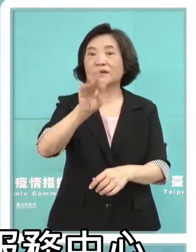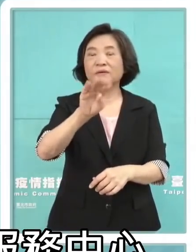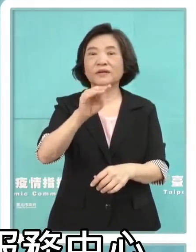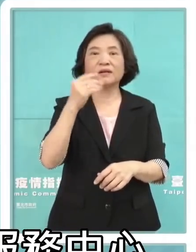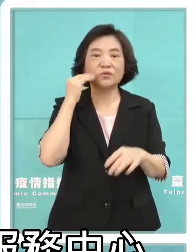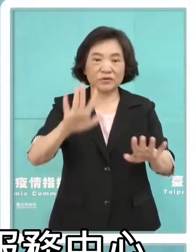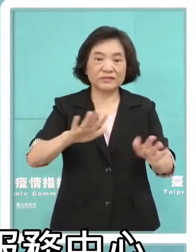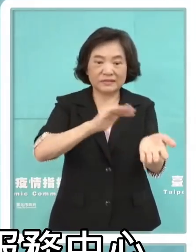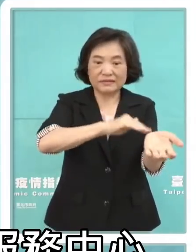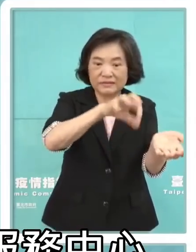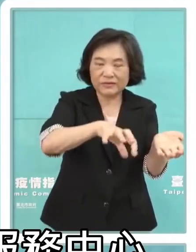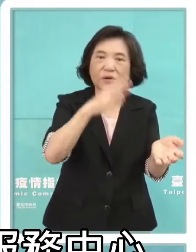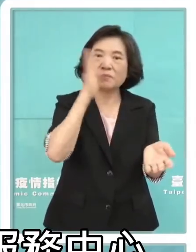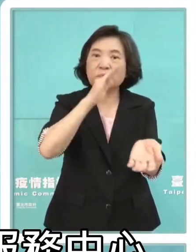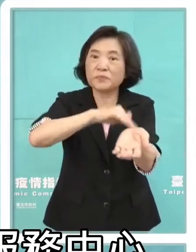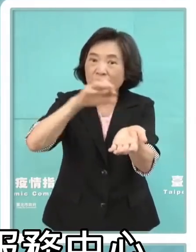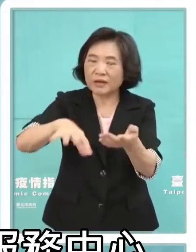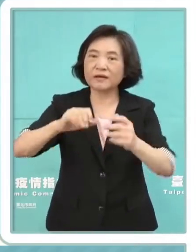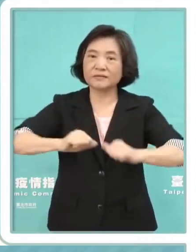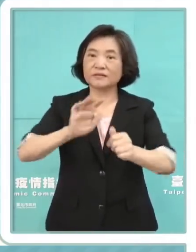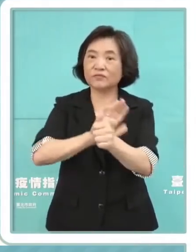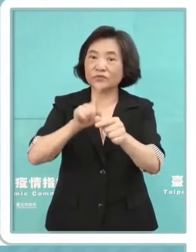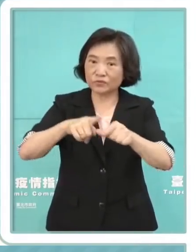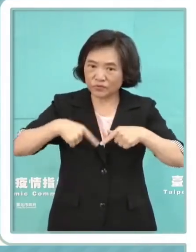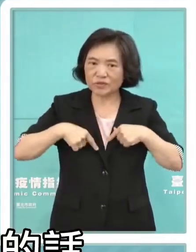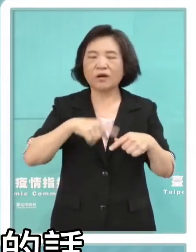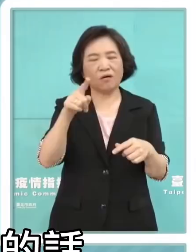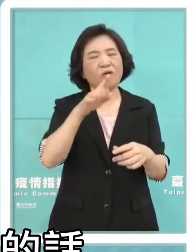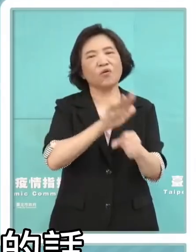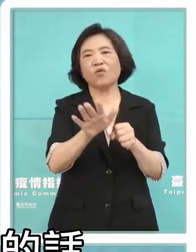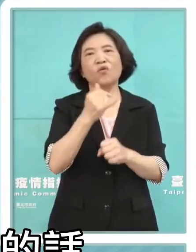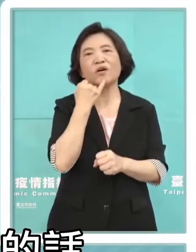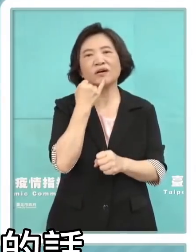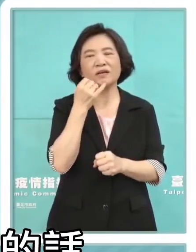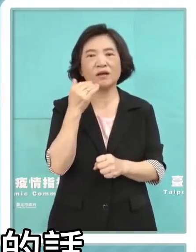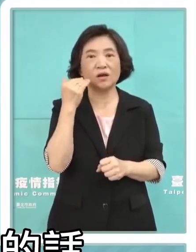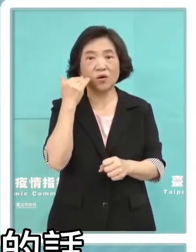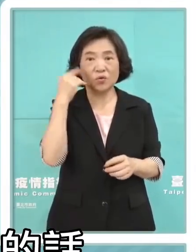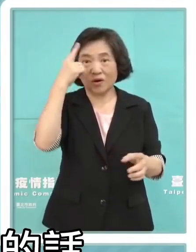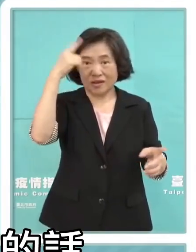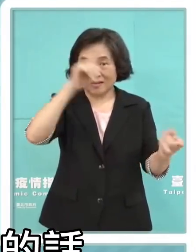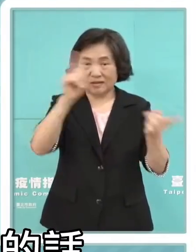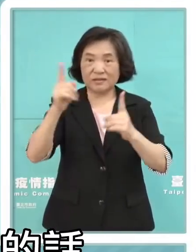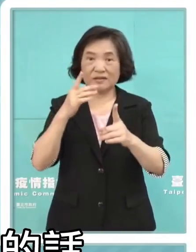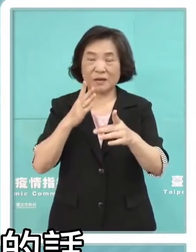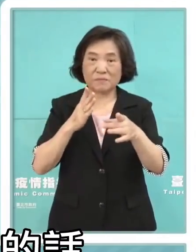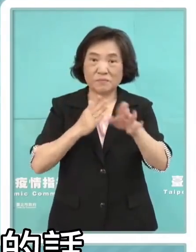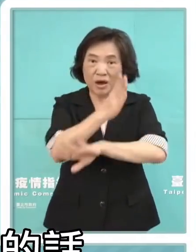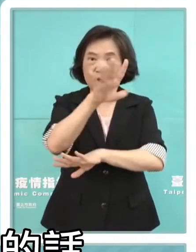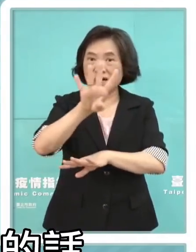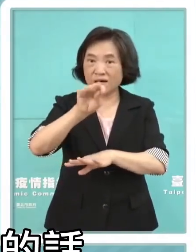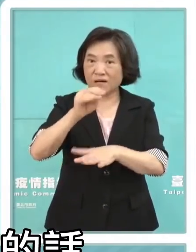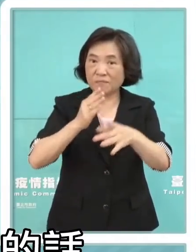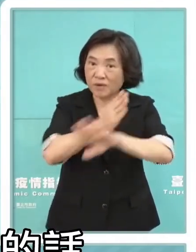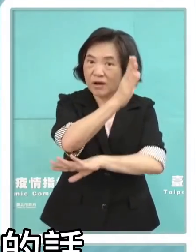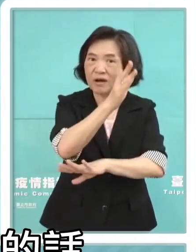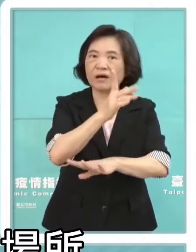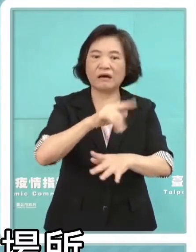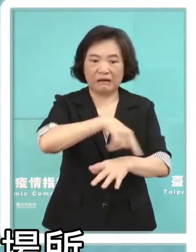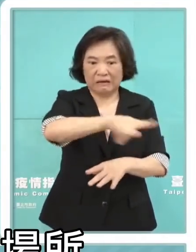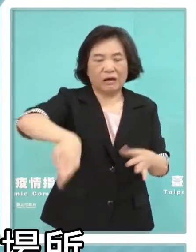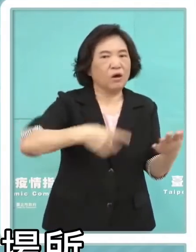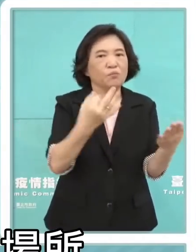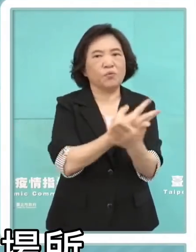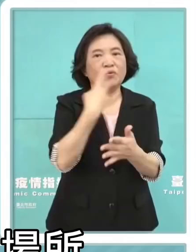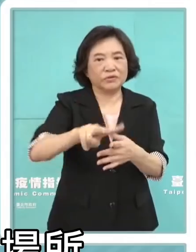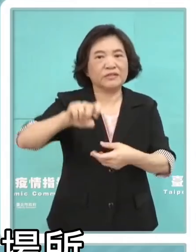目前的医院的诊所的哈健康服务中心就可以应付。那但如果你要一天要打超过4万剂的话，